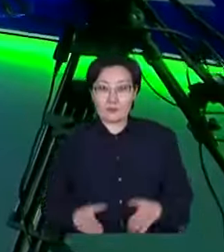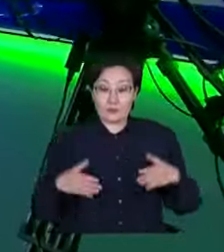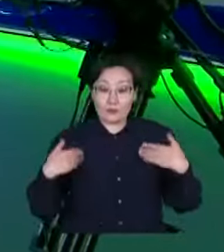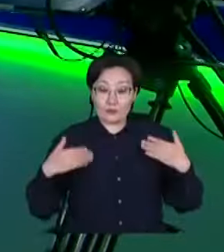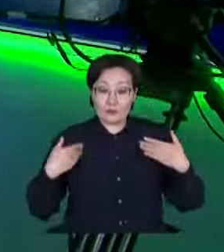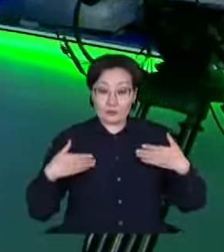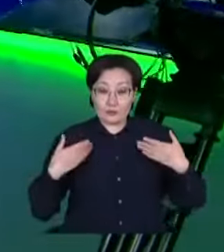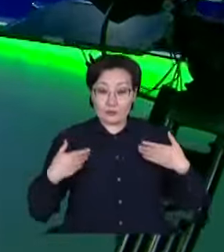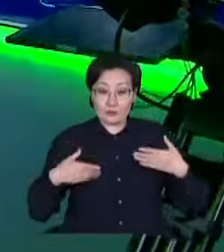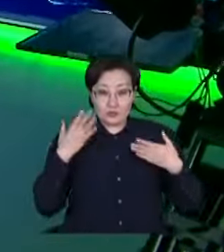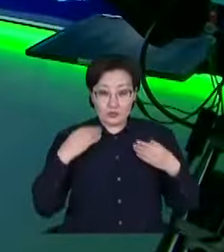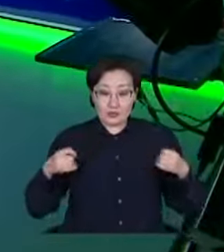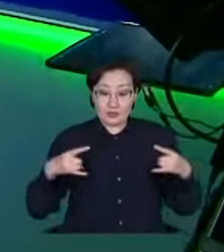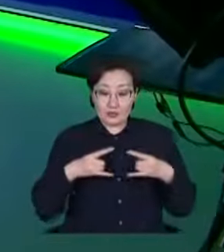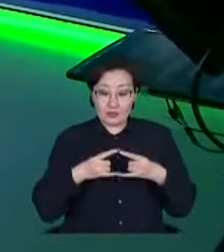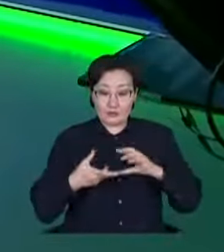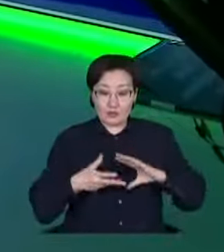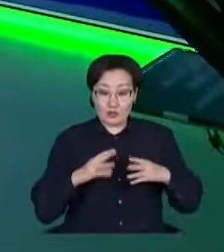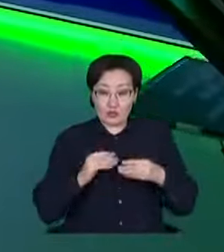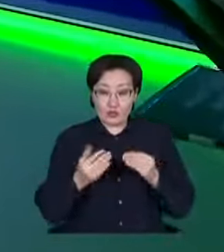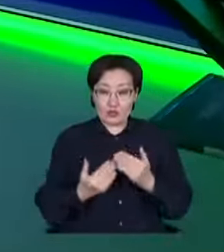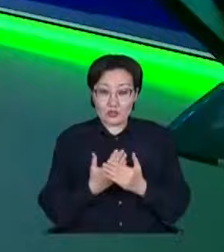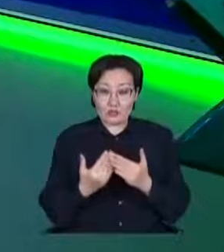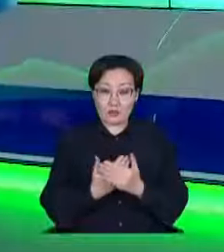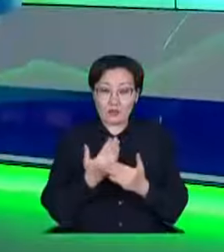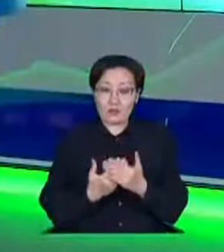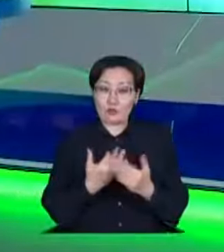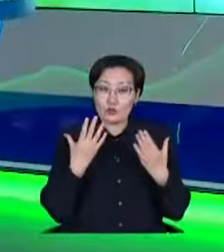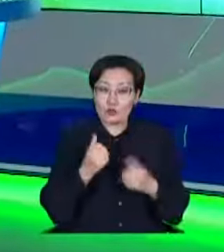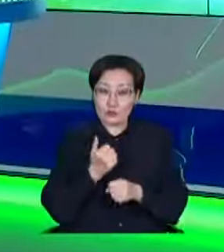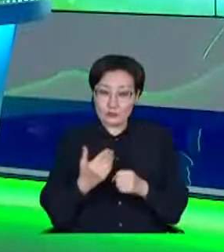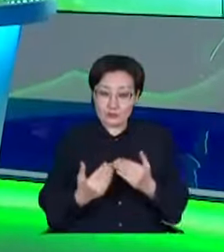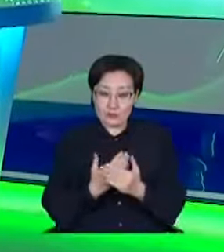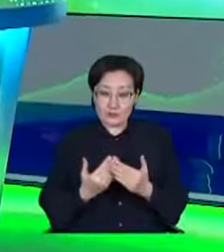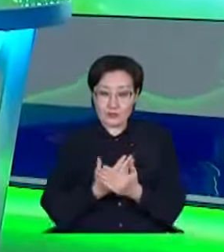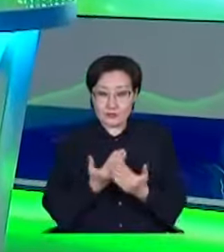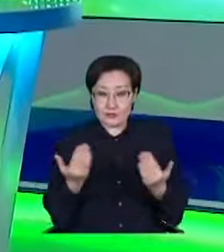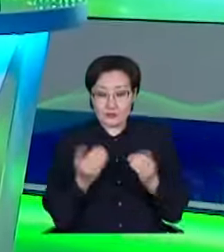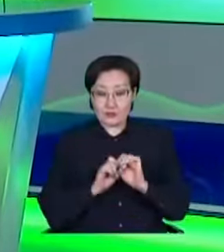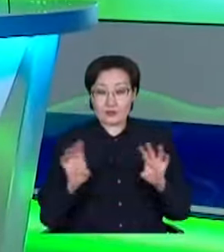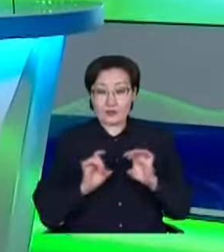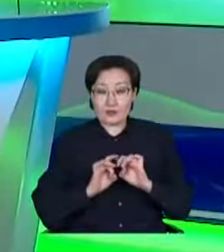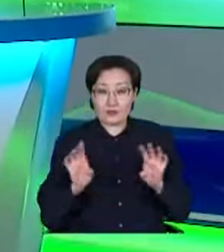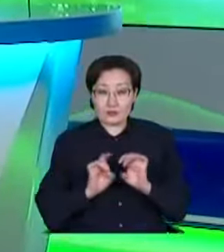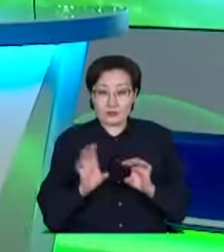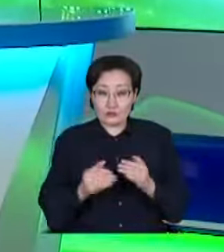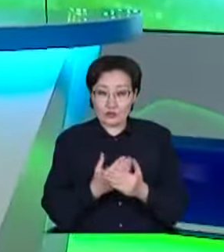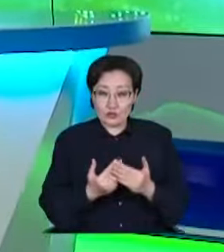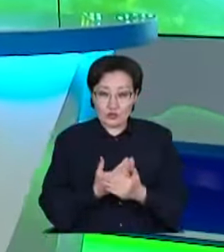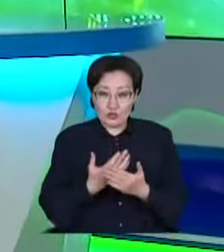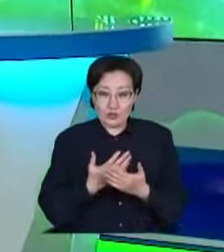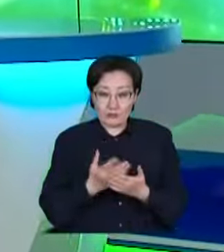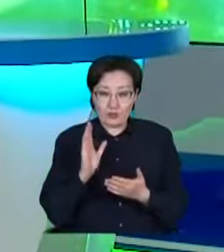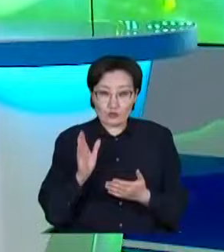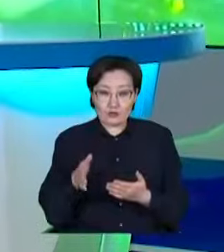Assalamu alaikum, hürmetli görmen. Almaty telearnasının tikeli eferinde qorqındı jañalıqtar studiyada ärtisim Ayaulum Kölçigit. Jäne Talant Aimbetov